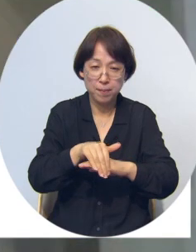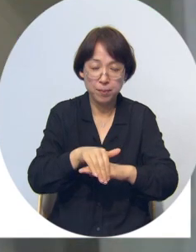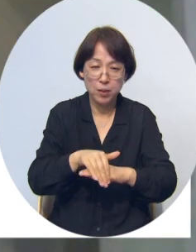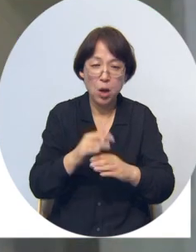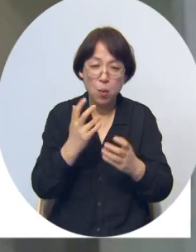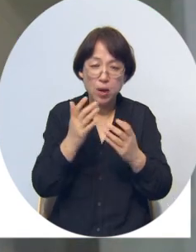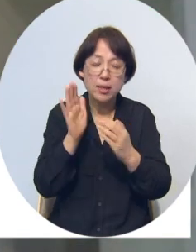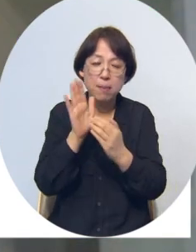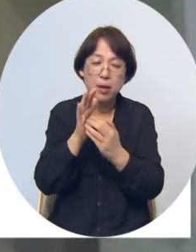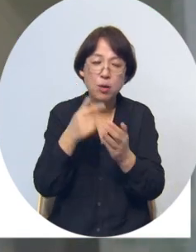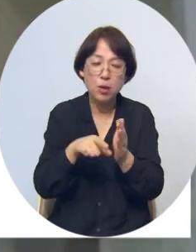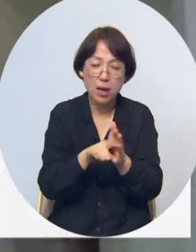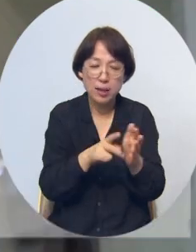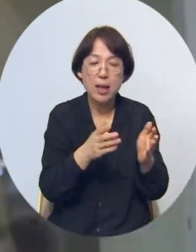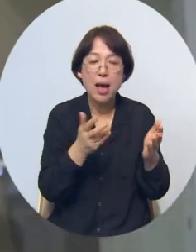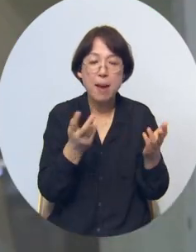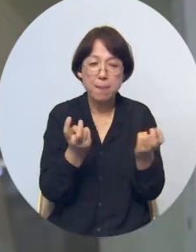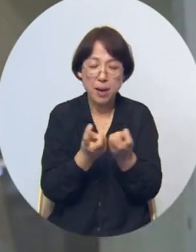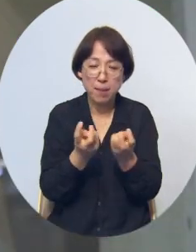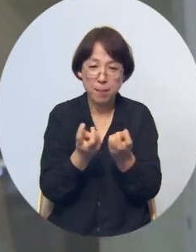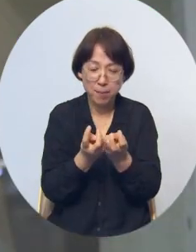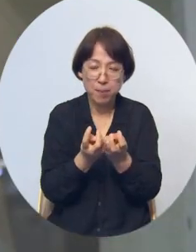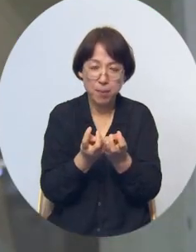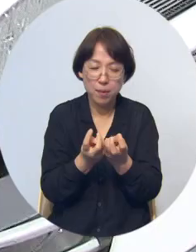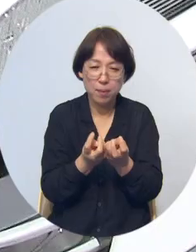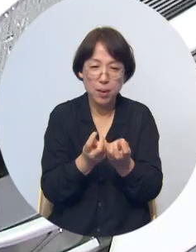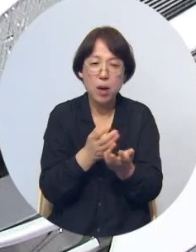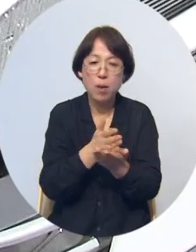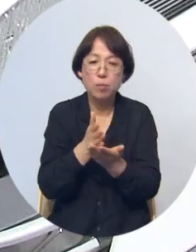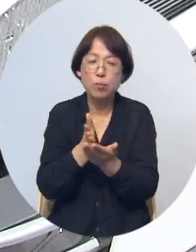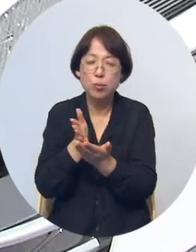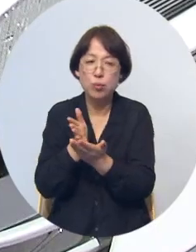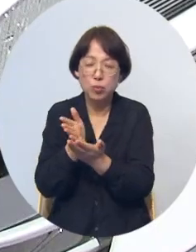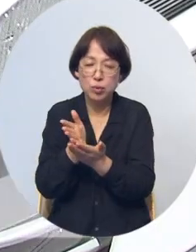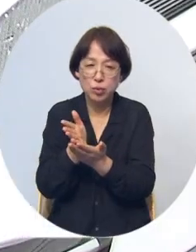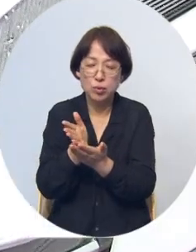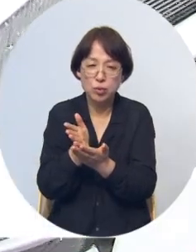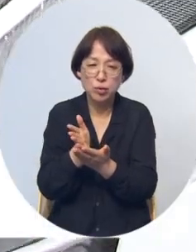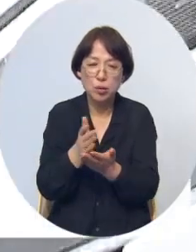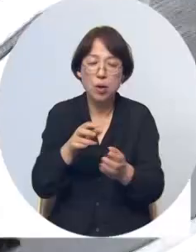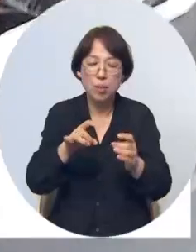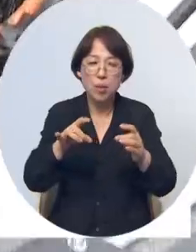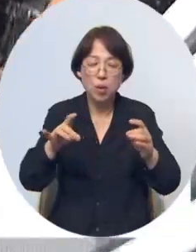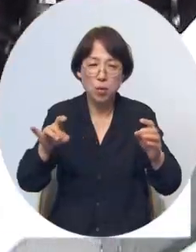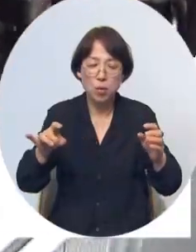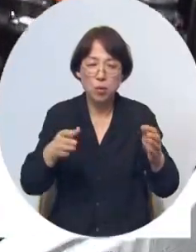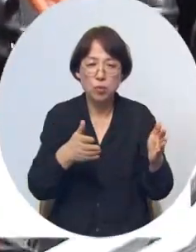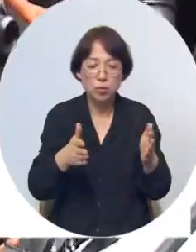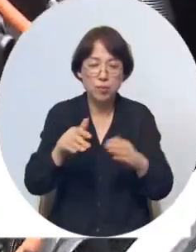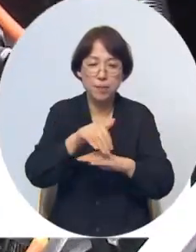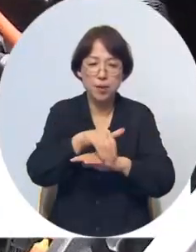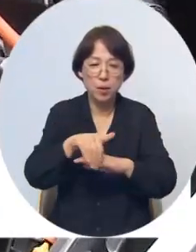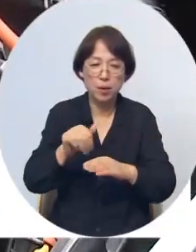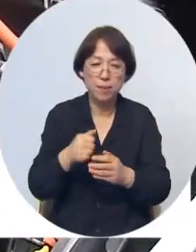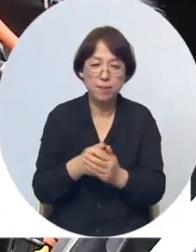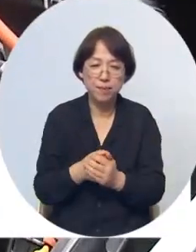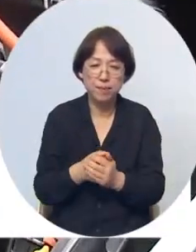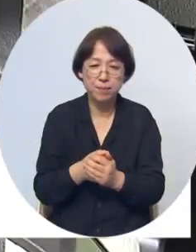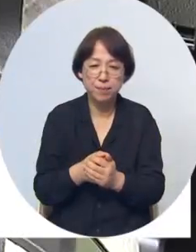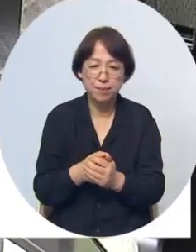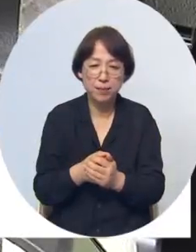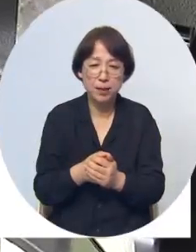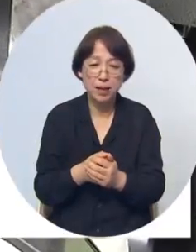위한 방안이 포함될 것으로 전망됩니다 국토부는 전기차 배터리 제조사를 차량 제원 안내에 포함시켜